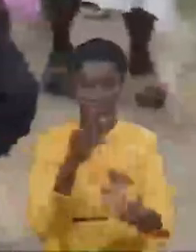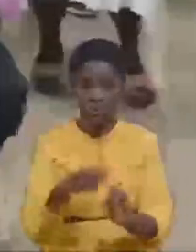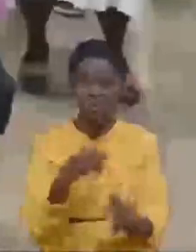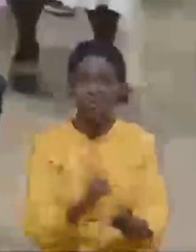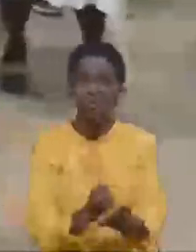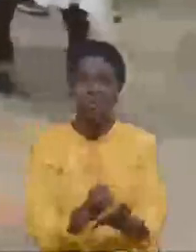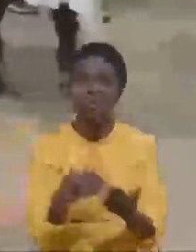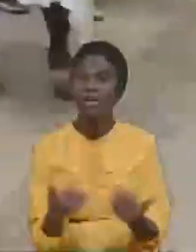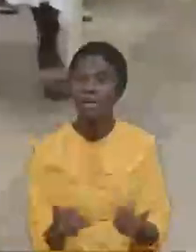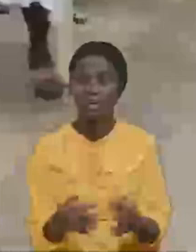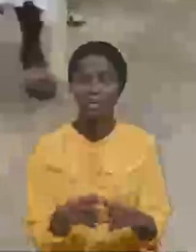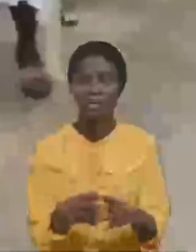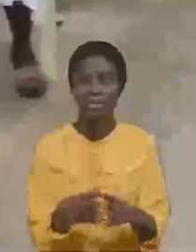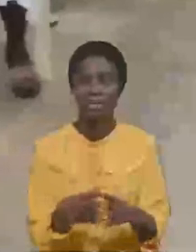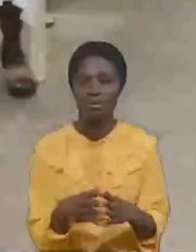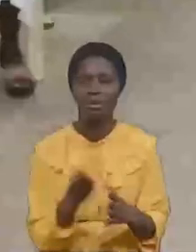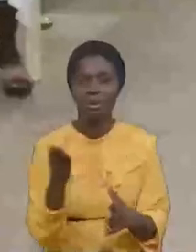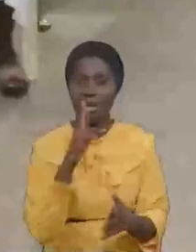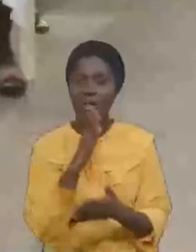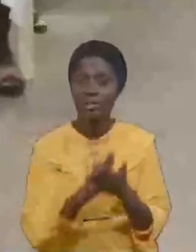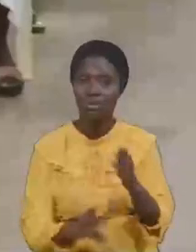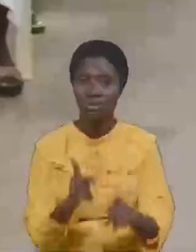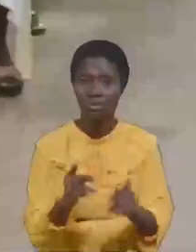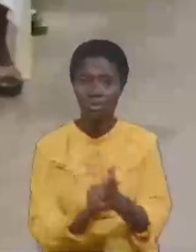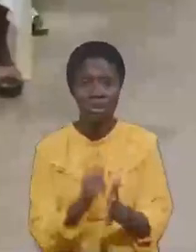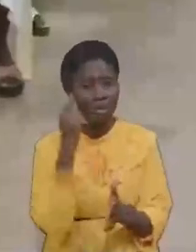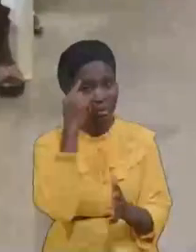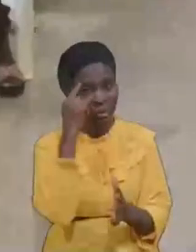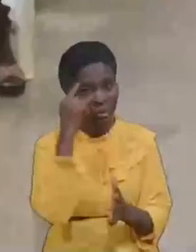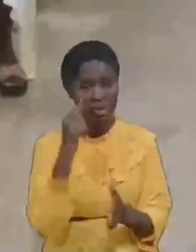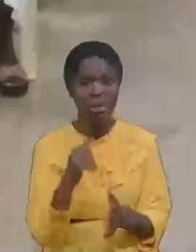de Jésus-Christ. Il y a des gens qui croient que